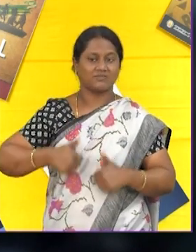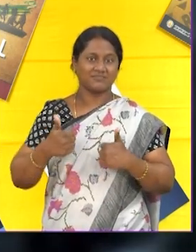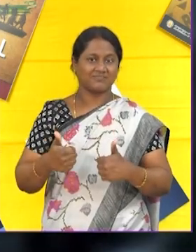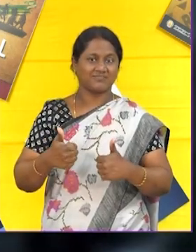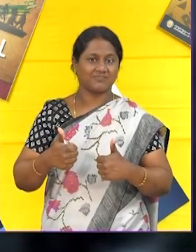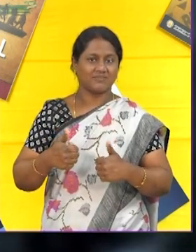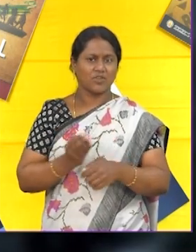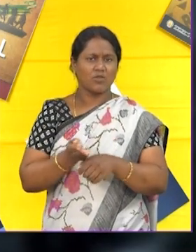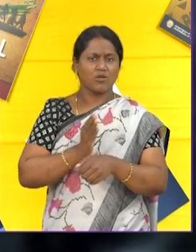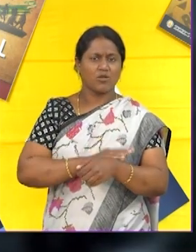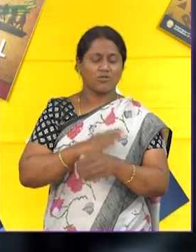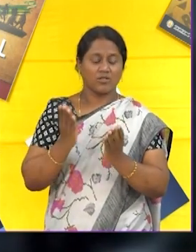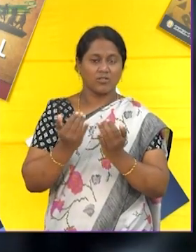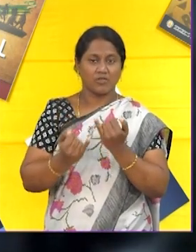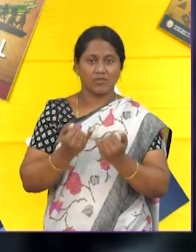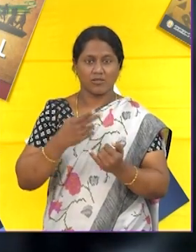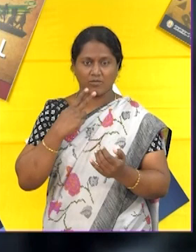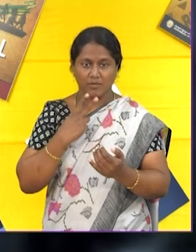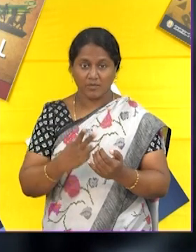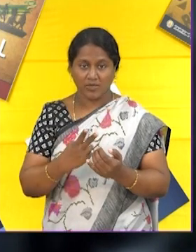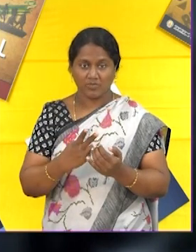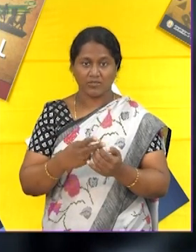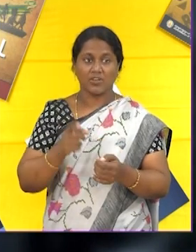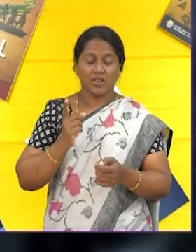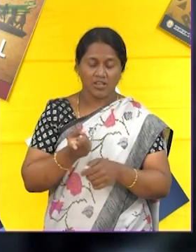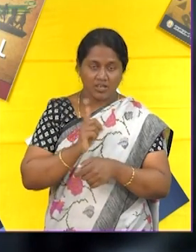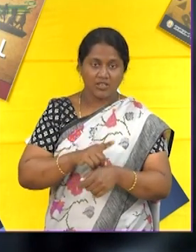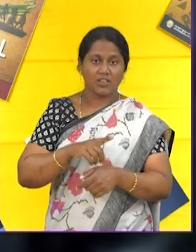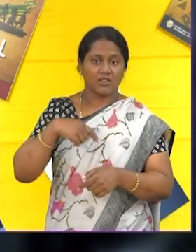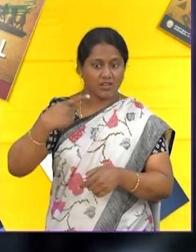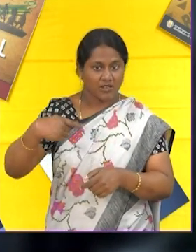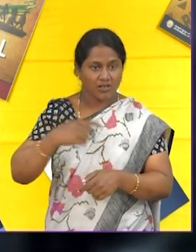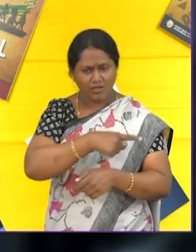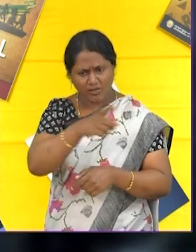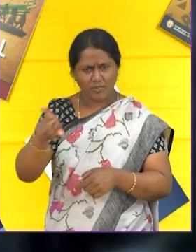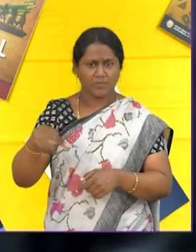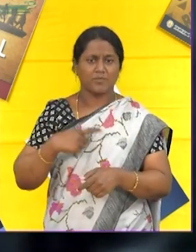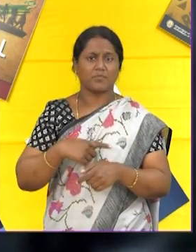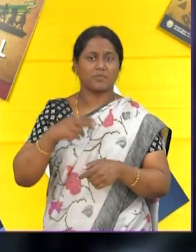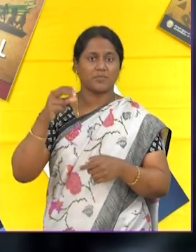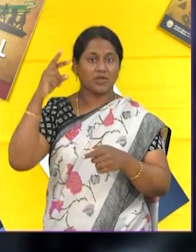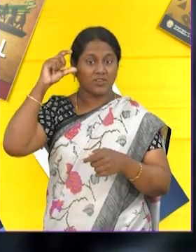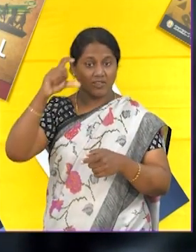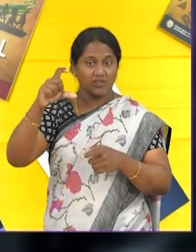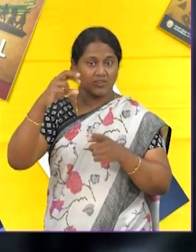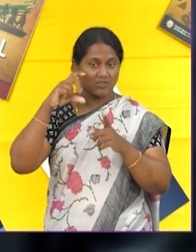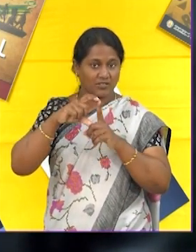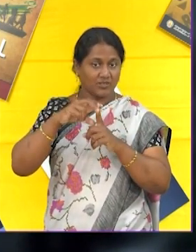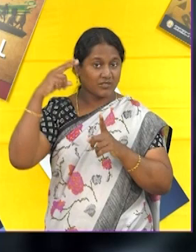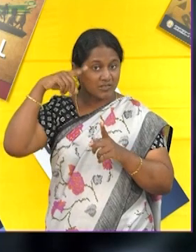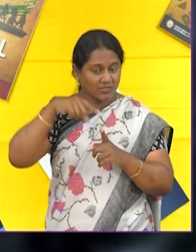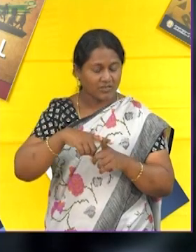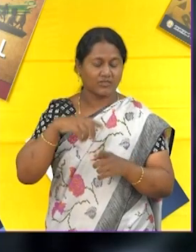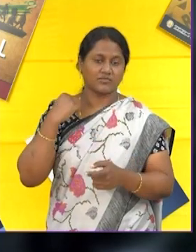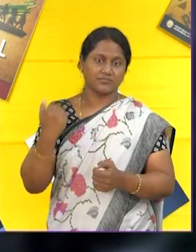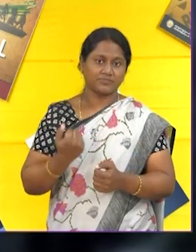sections. Before we get into the prose, I suggest you all to have the dictionary with you always. டெக்ஸ்ட்டுக்கு போகிறதுக்கு